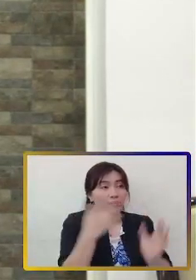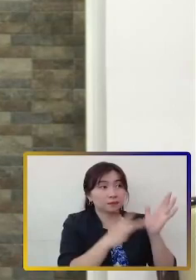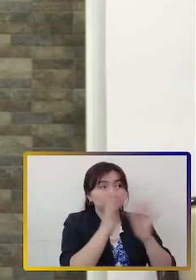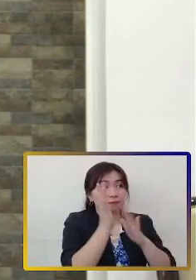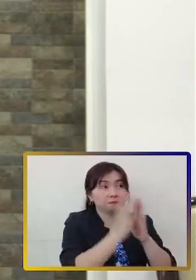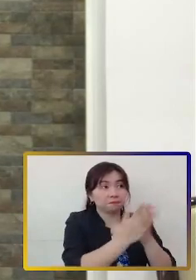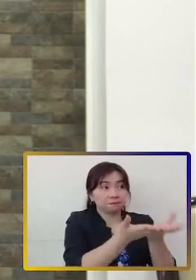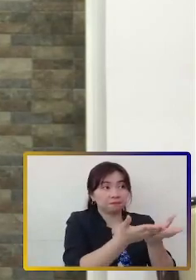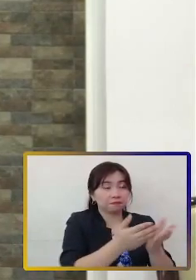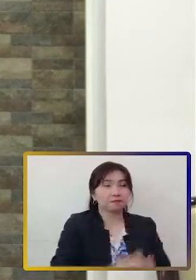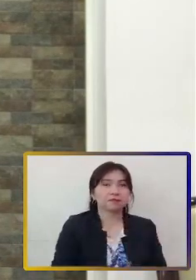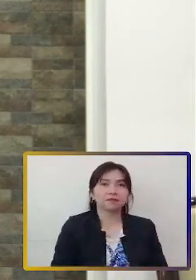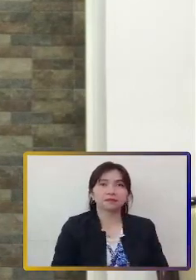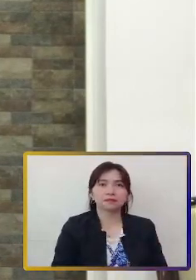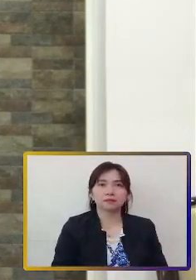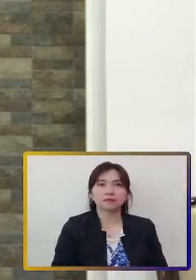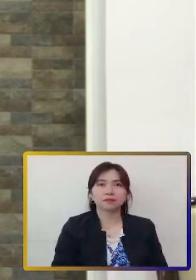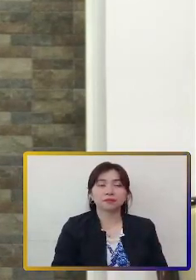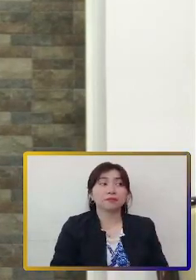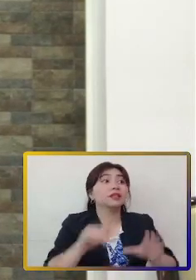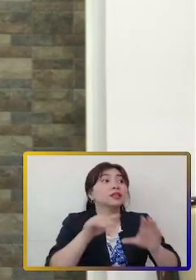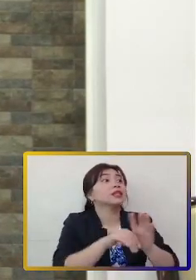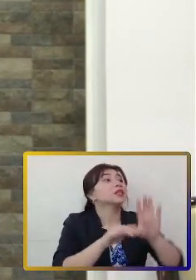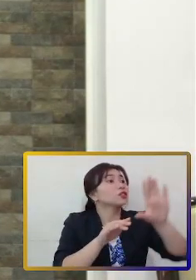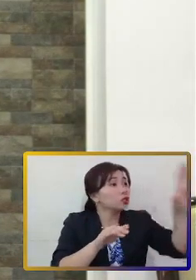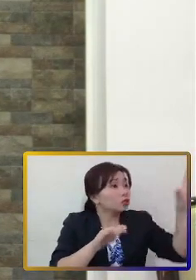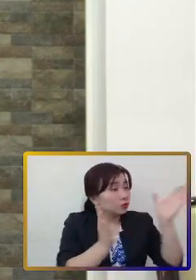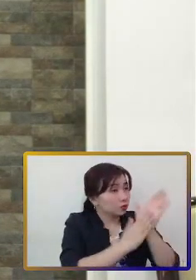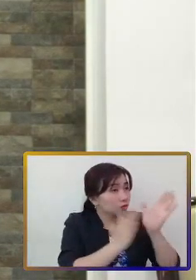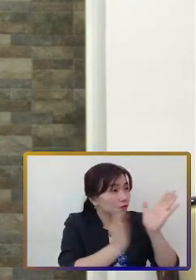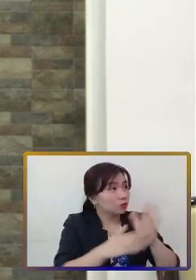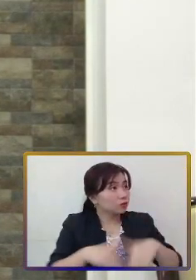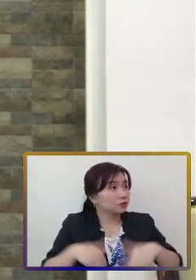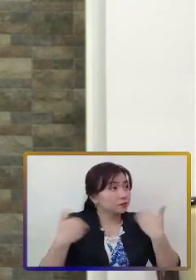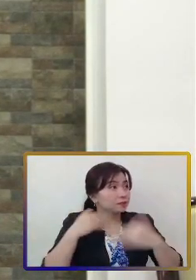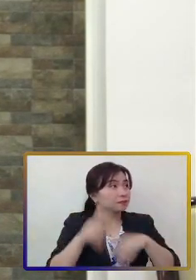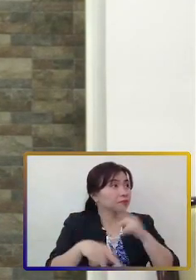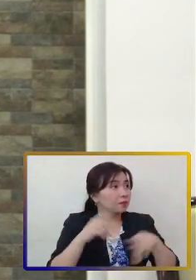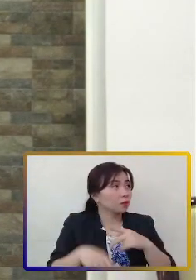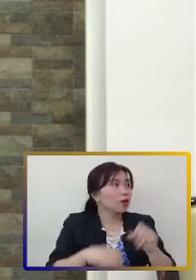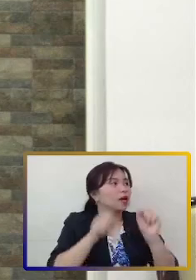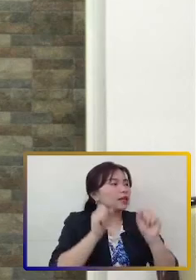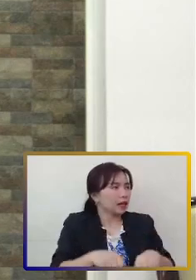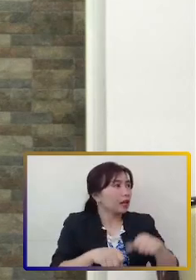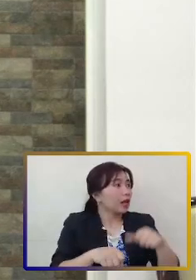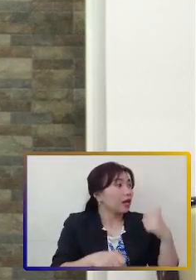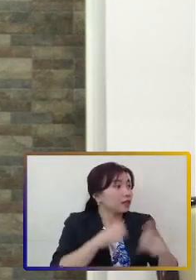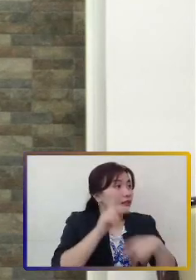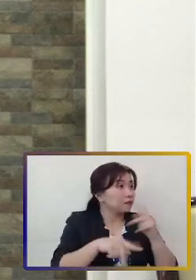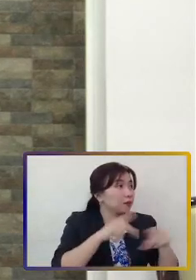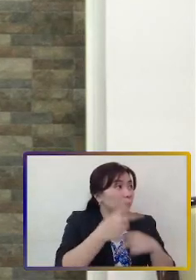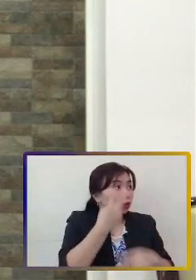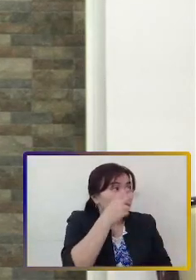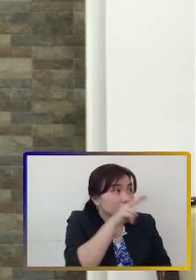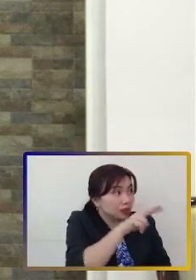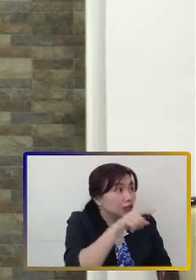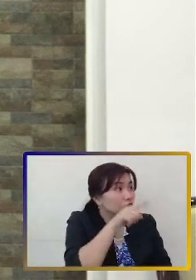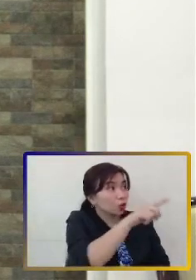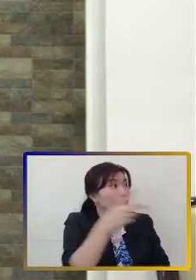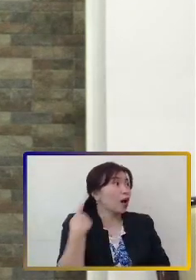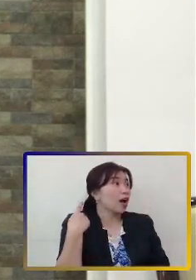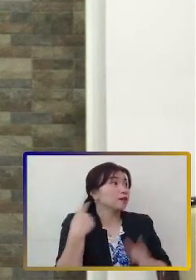kanya Basic lang tayo sa eskwelahan niyo young people nakikitaan kaya kayo may Bible nakikita